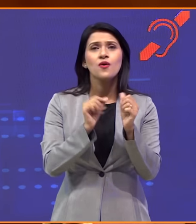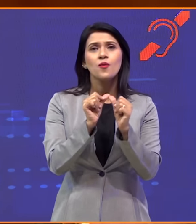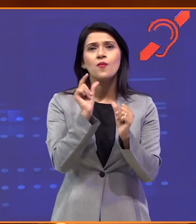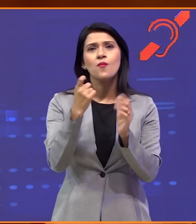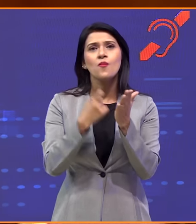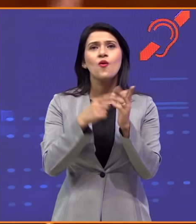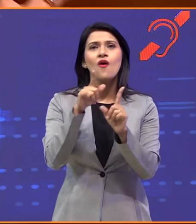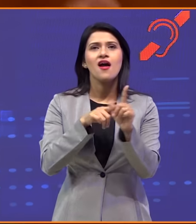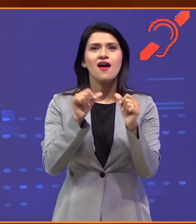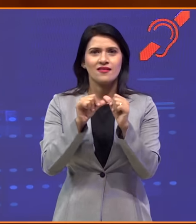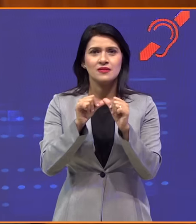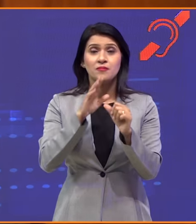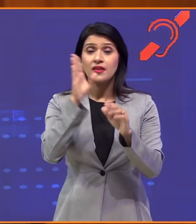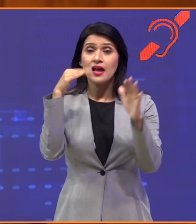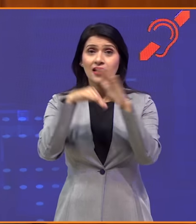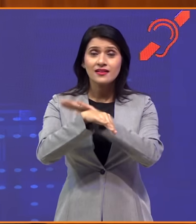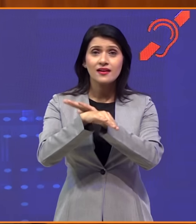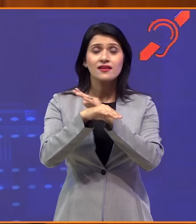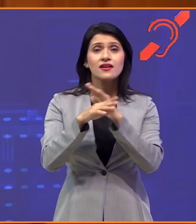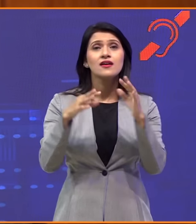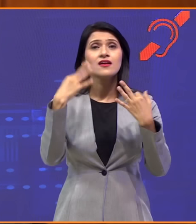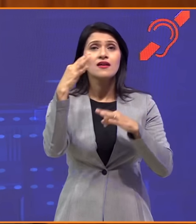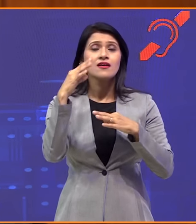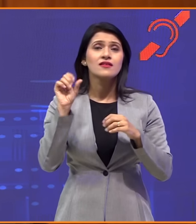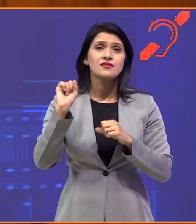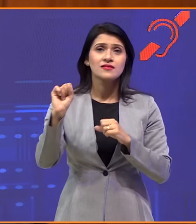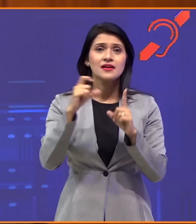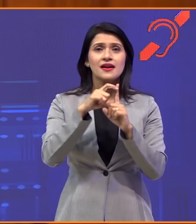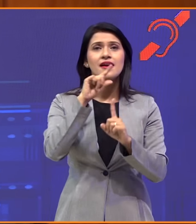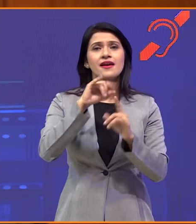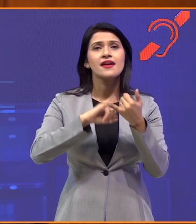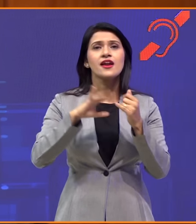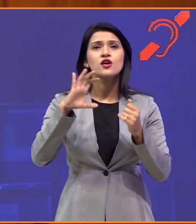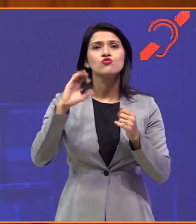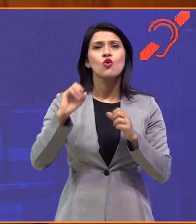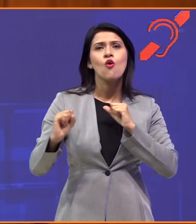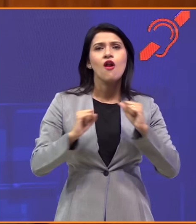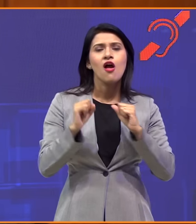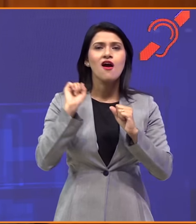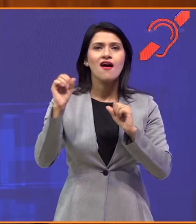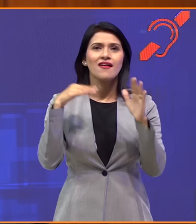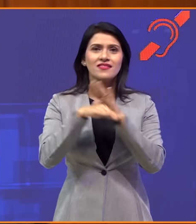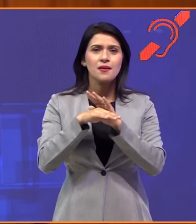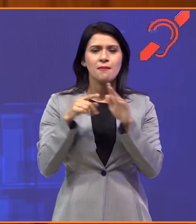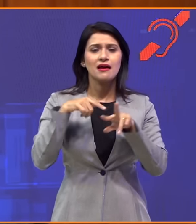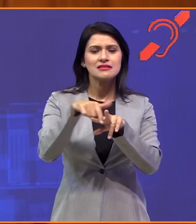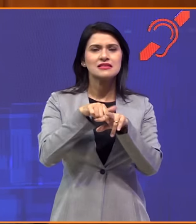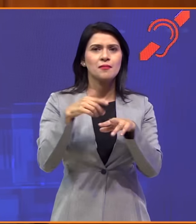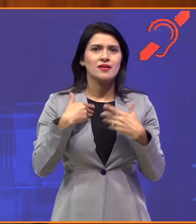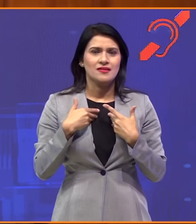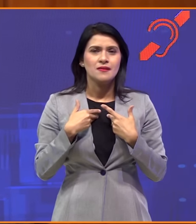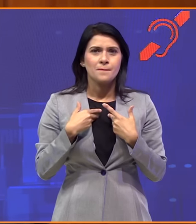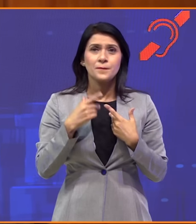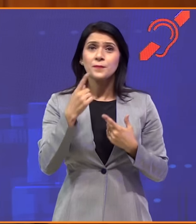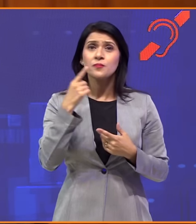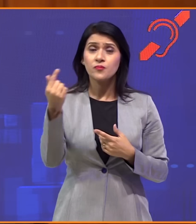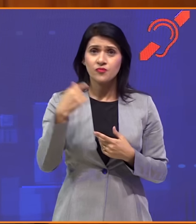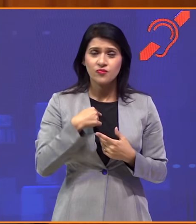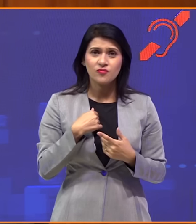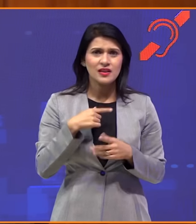था घुंगरू कुरू करके डिस्क हुआ करता था तब लेके गया मैं मेरे पास तो चप्पल थे अब वो डिस्क थक वाले ने कहा कि